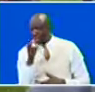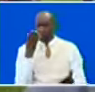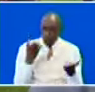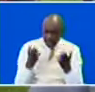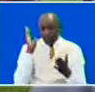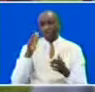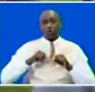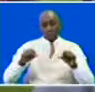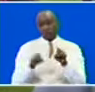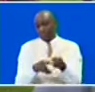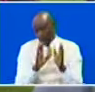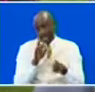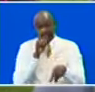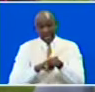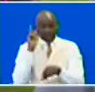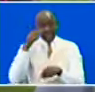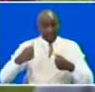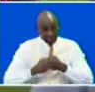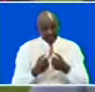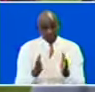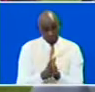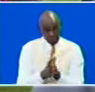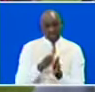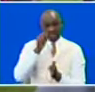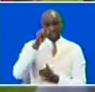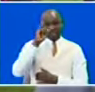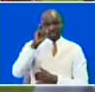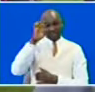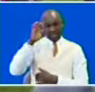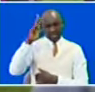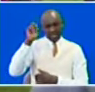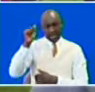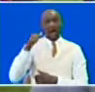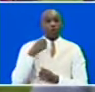utaendelea pale Kenya itakapogaragazana dhidi ya Sierra Leone siku ya Jumamosi.